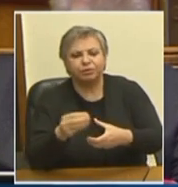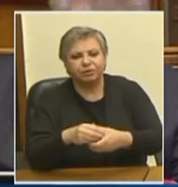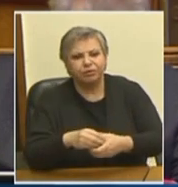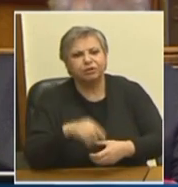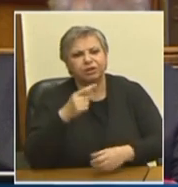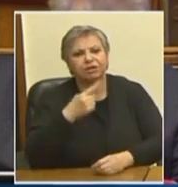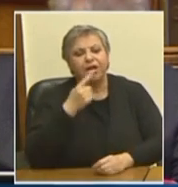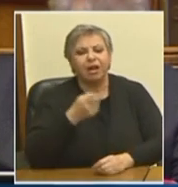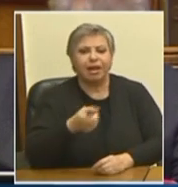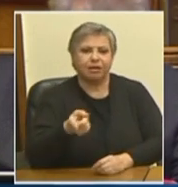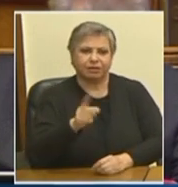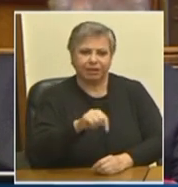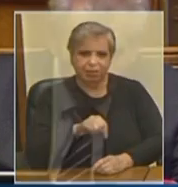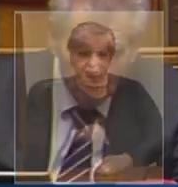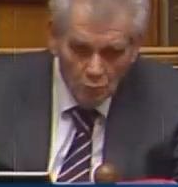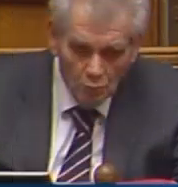σας.